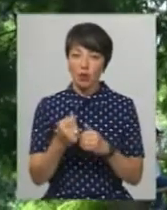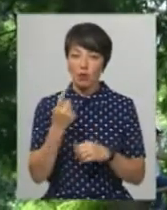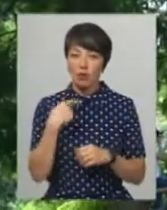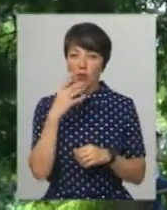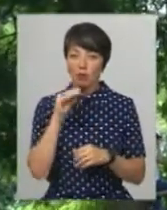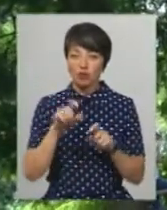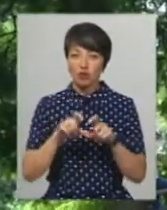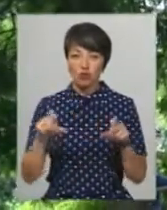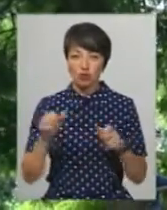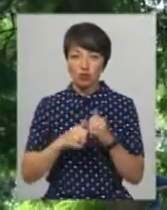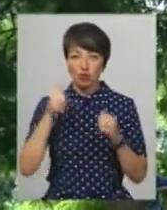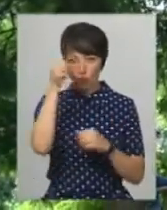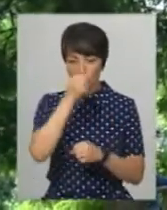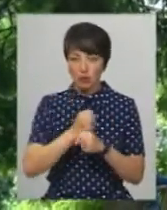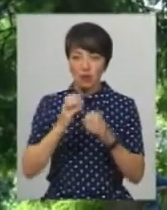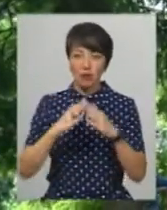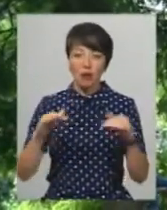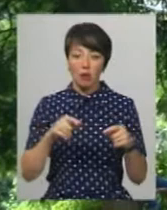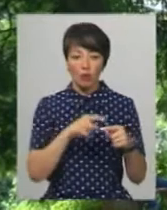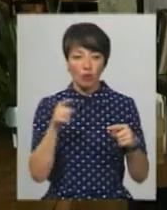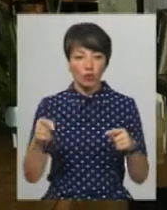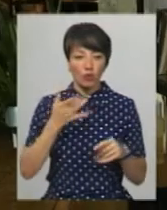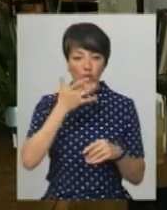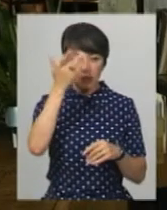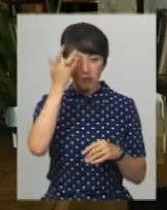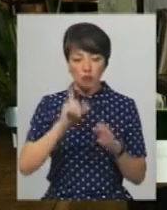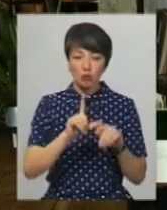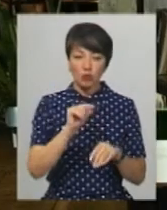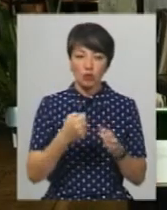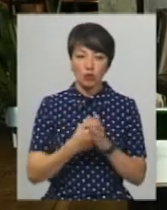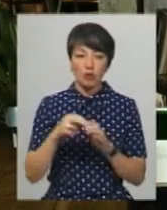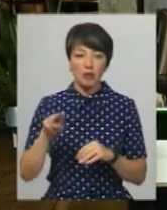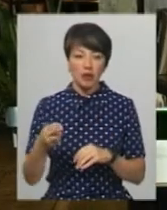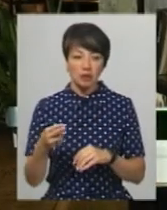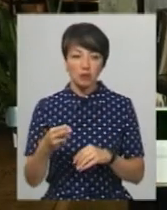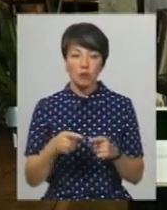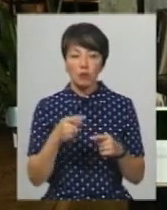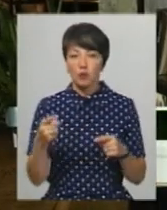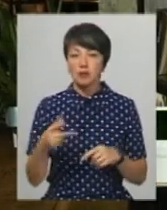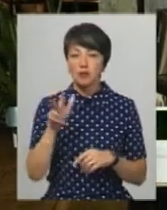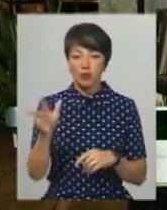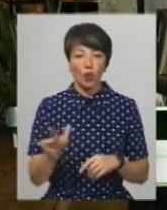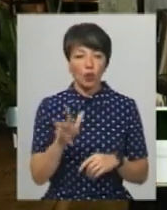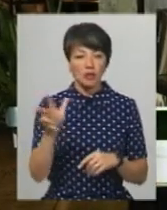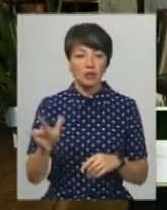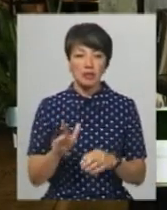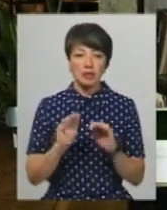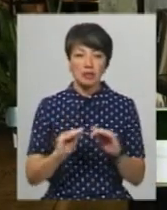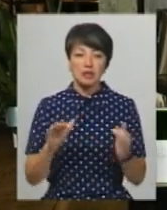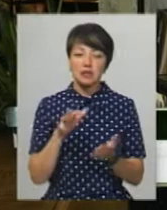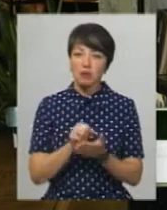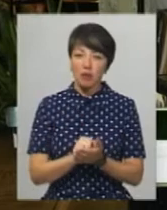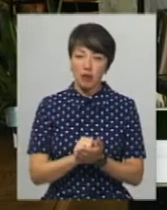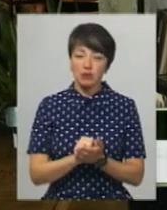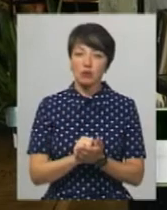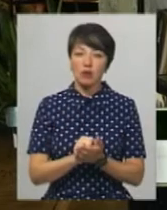мовних шкіл Хмельницького щороку працює табір протягом усього літа. З понеділка до п'ятниці протягом 3 годин діти у нас займаються.